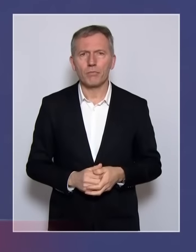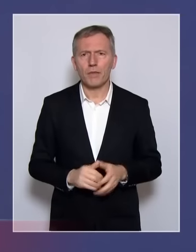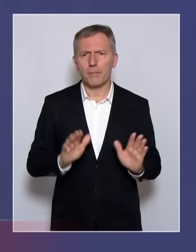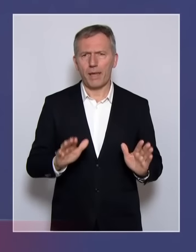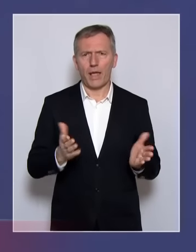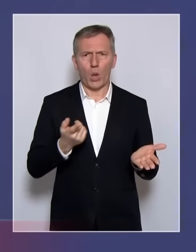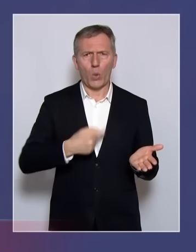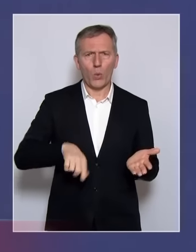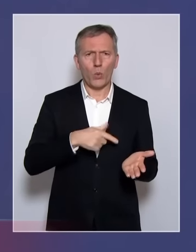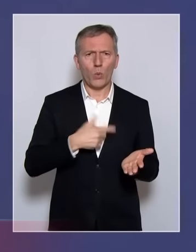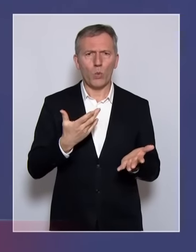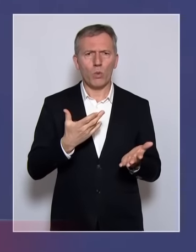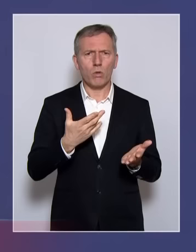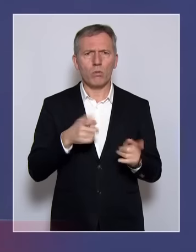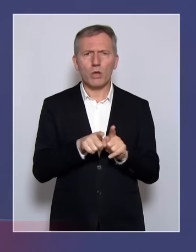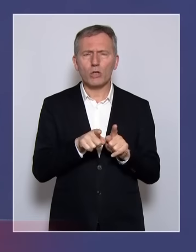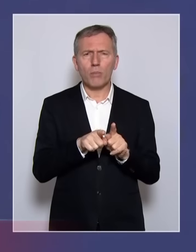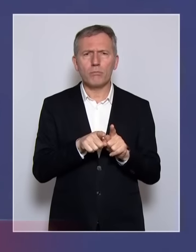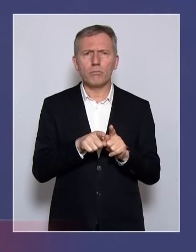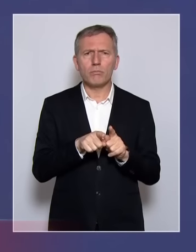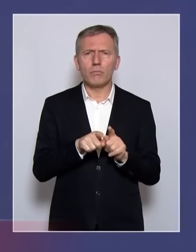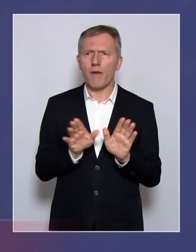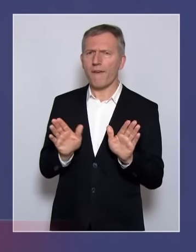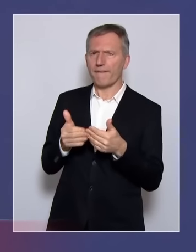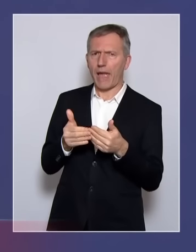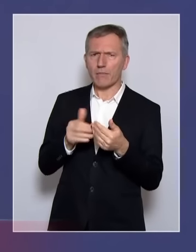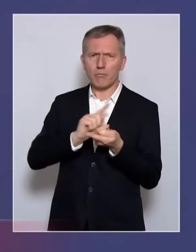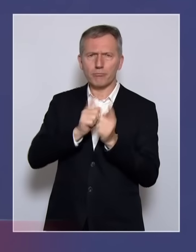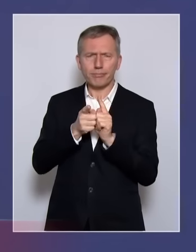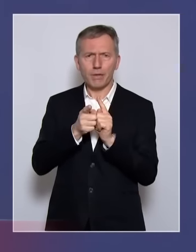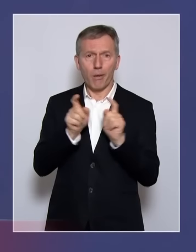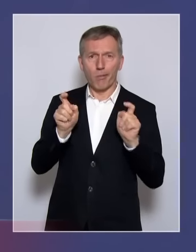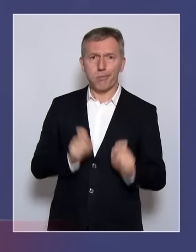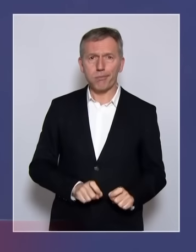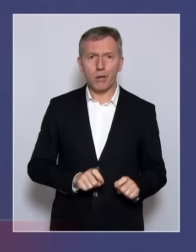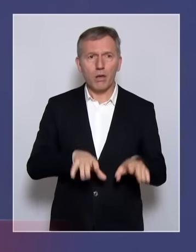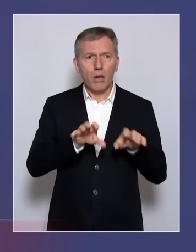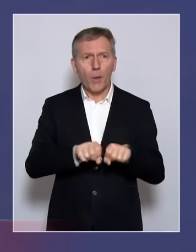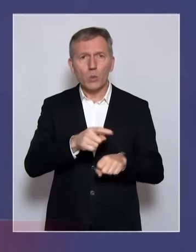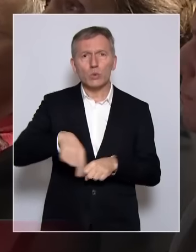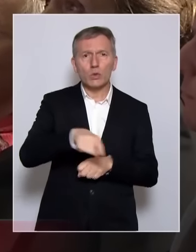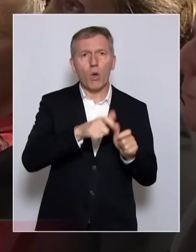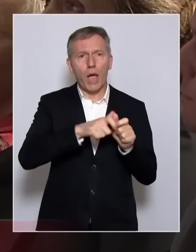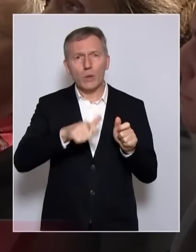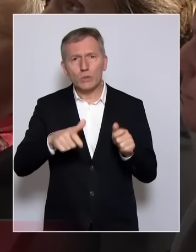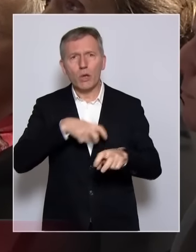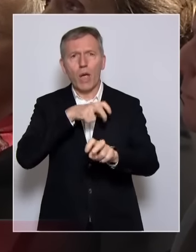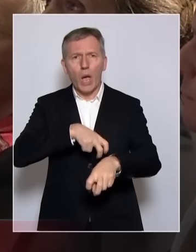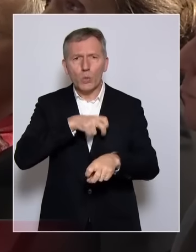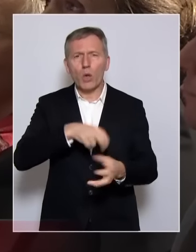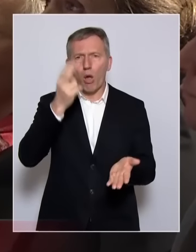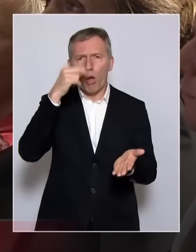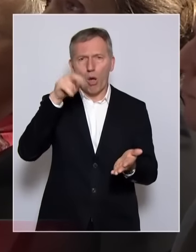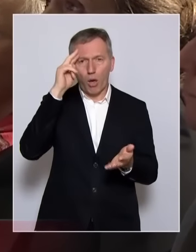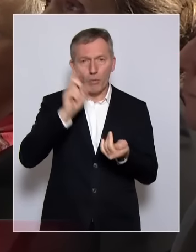Mais nous ne sommes pas pour la fermeture. La fermeture, elle serait décroissante pour les industriels, les agriculteurs, les producteurs européens.